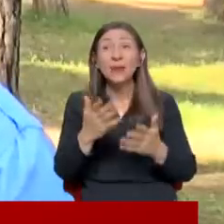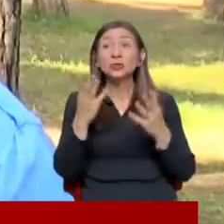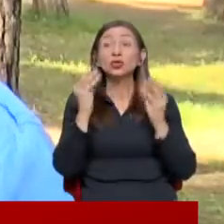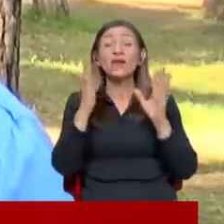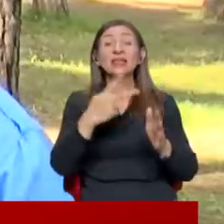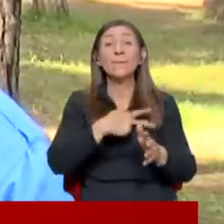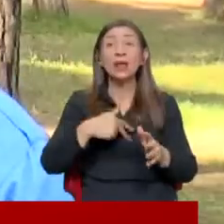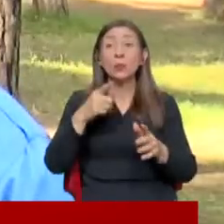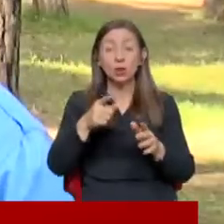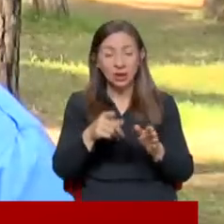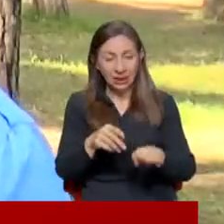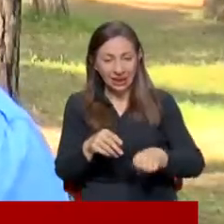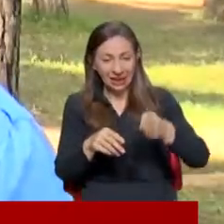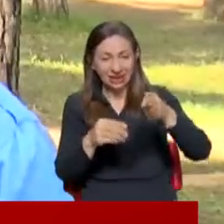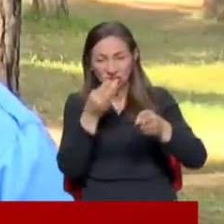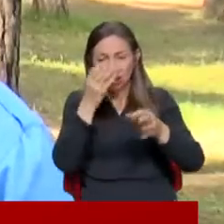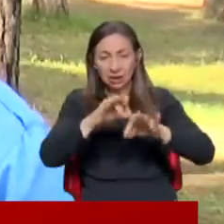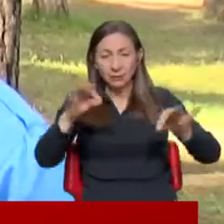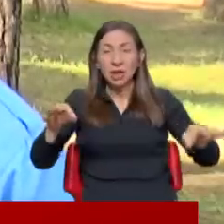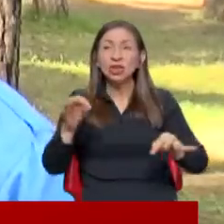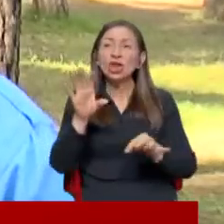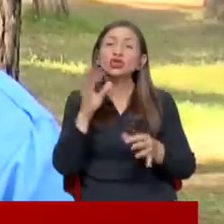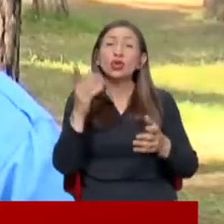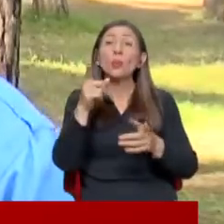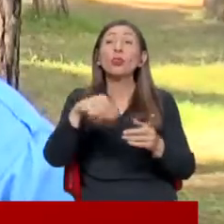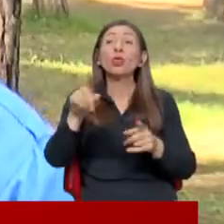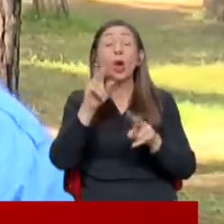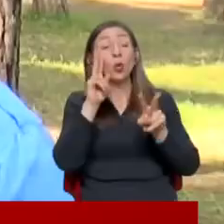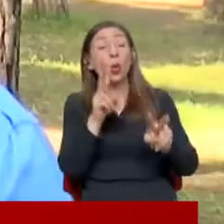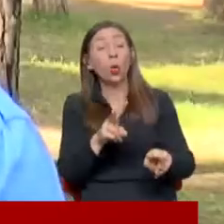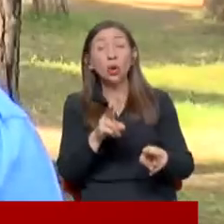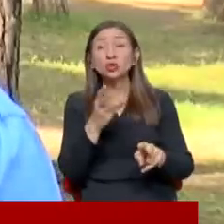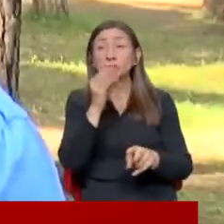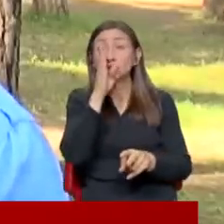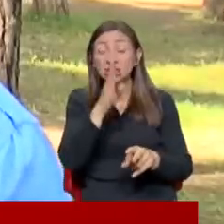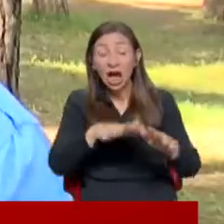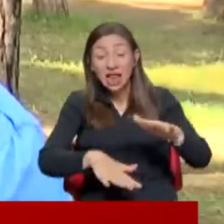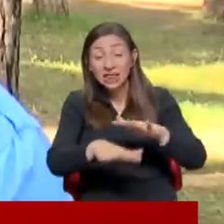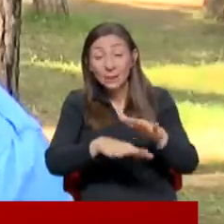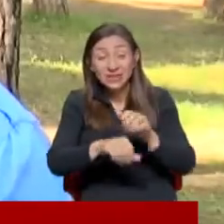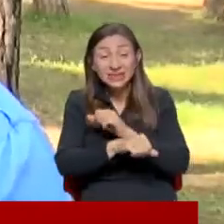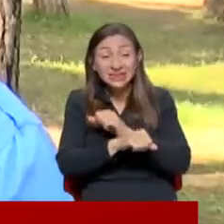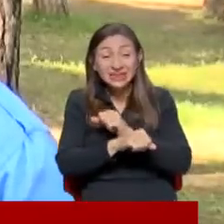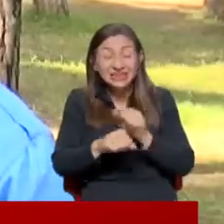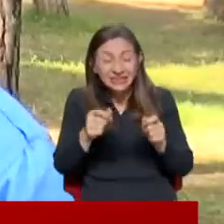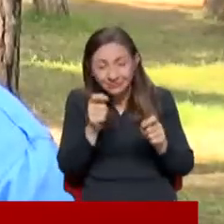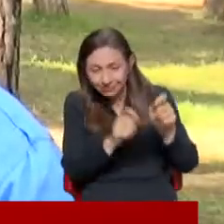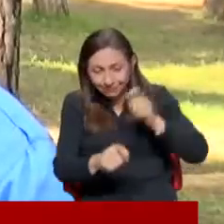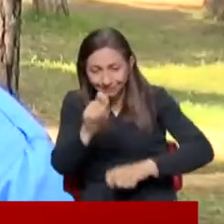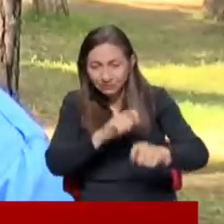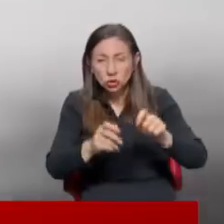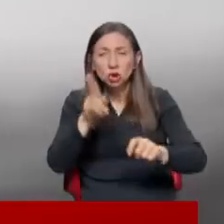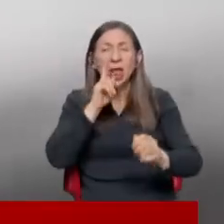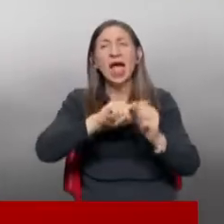çoğu belediye bu kaldırım yapmayı ve çiçek dikmeyi tercih ediyor. Çünkü bunlar görülüyor, ciddi altyapı yatırımlarını nispeten daha